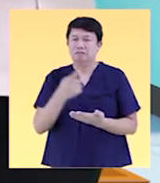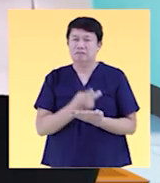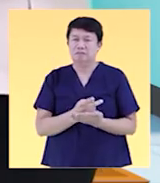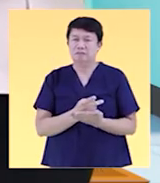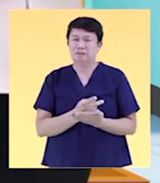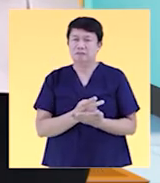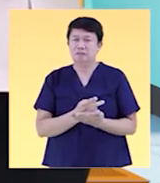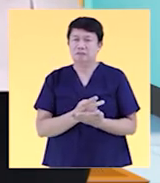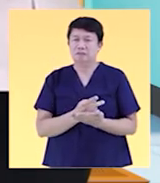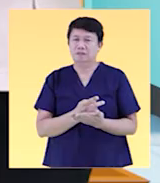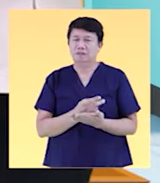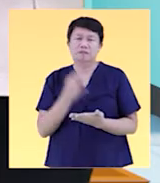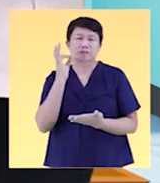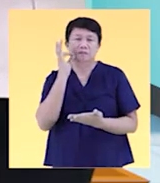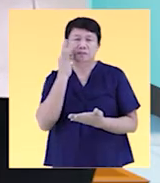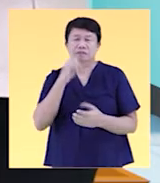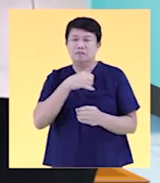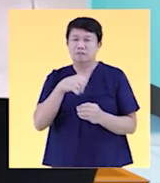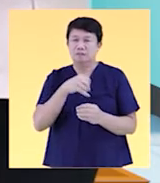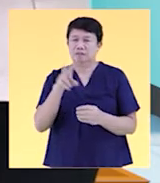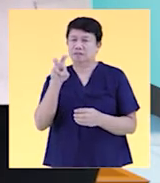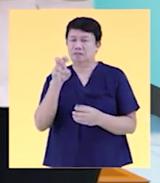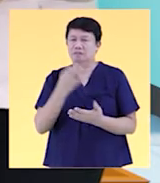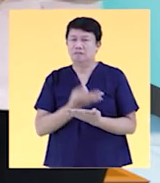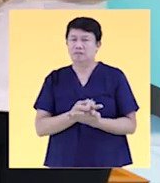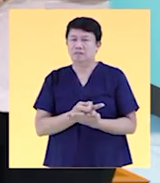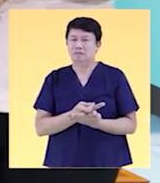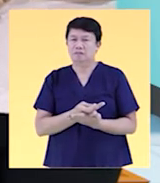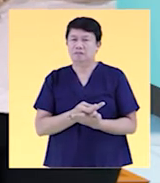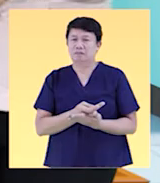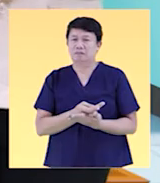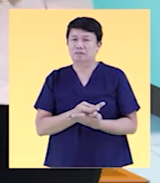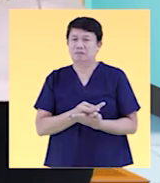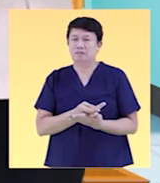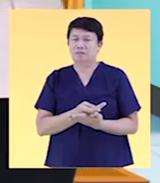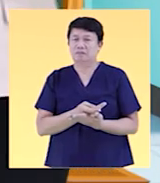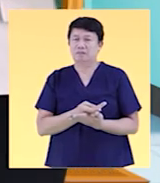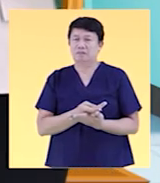10 pesos. Fruit juice, 12 pesos.